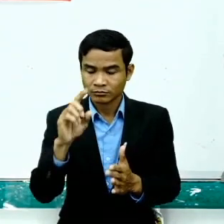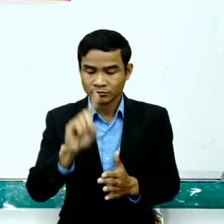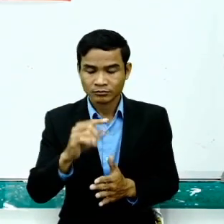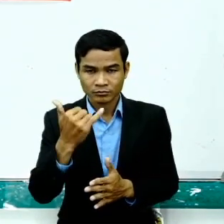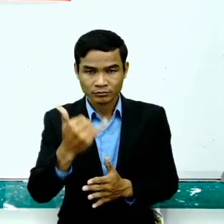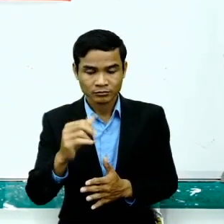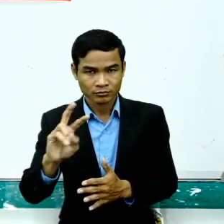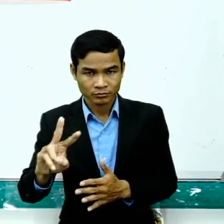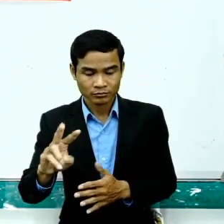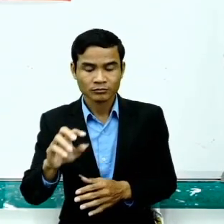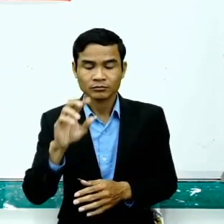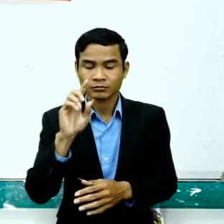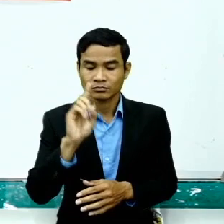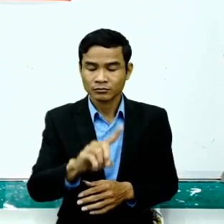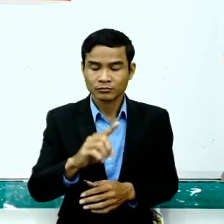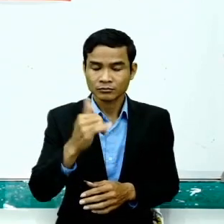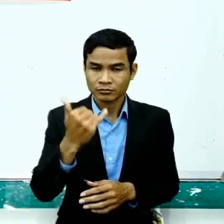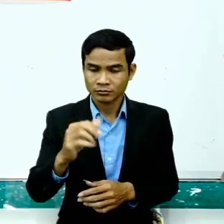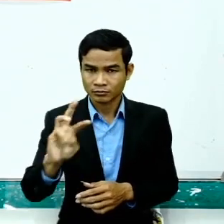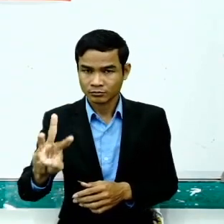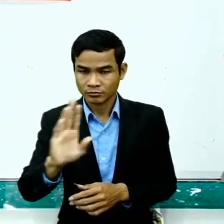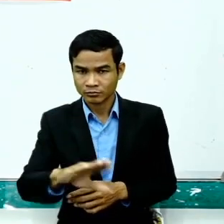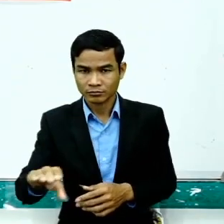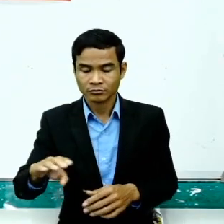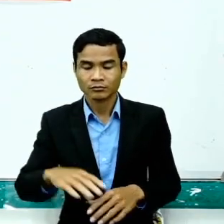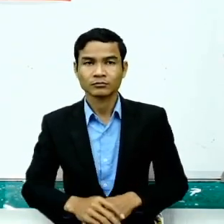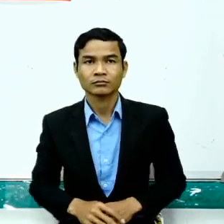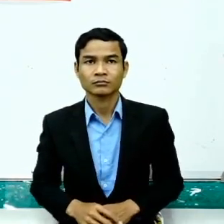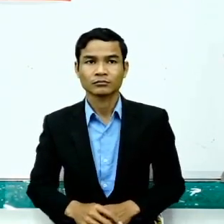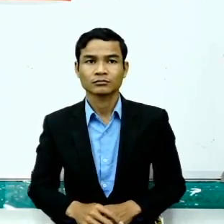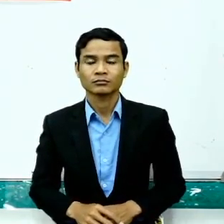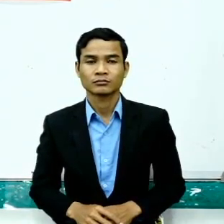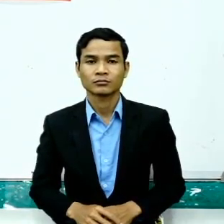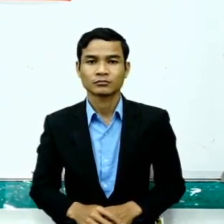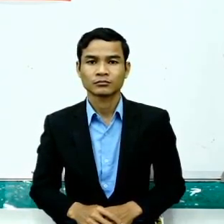học sắp tí nâng mùi rồi học sắp bầy